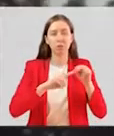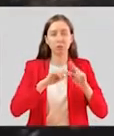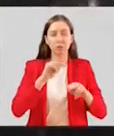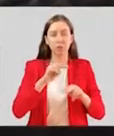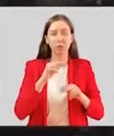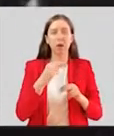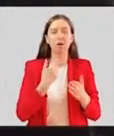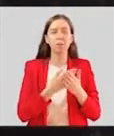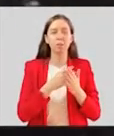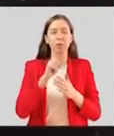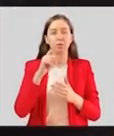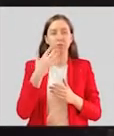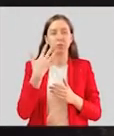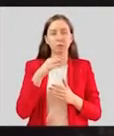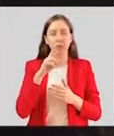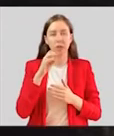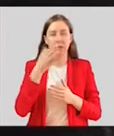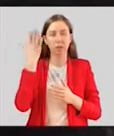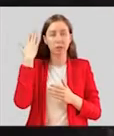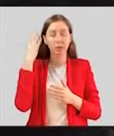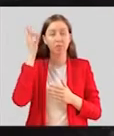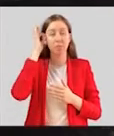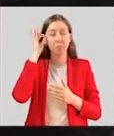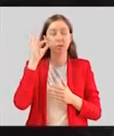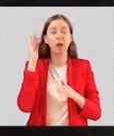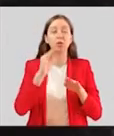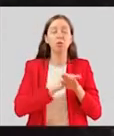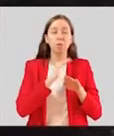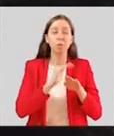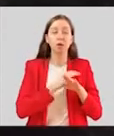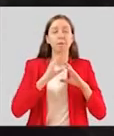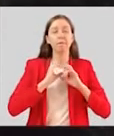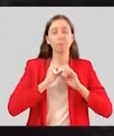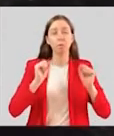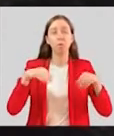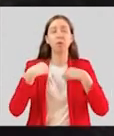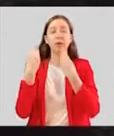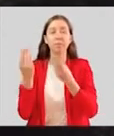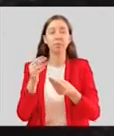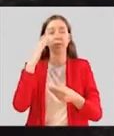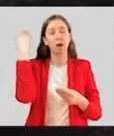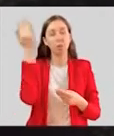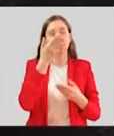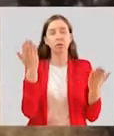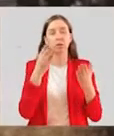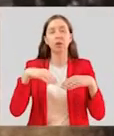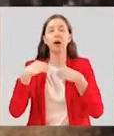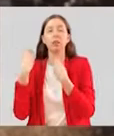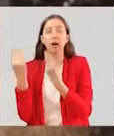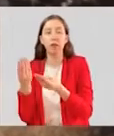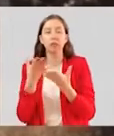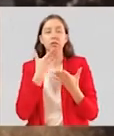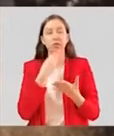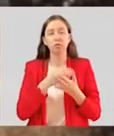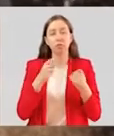на народное пожертвование 1,5 века назад в память о доброй воле русского народа, передавшего эти земли поселенцам из Болгарии. Эту землю